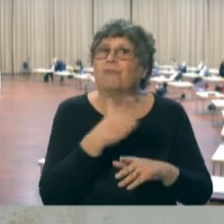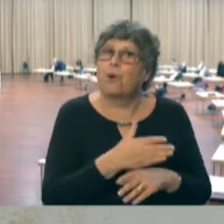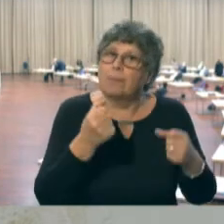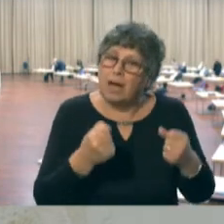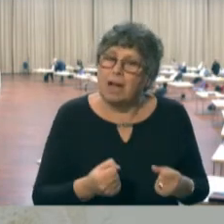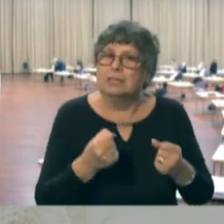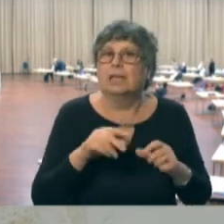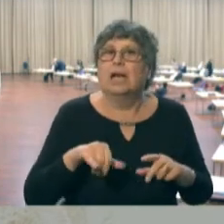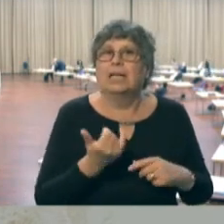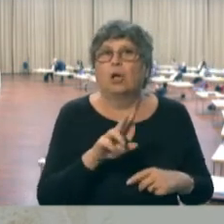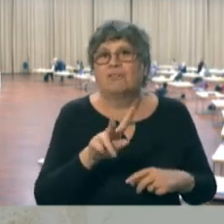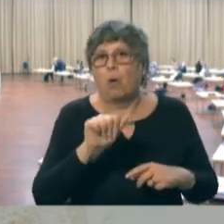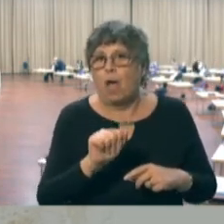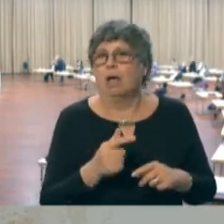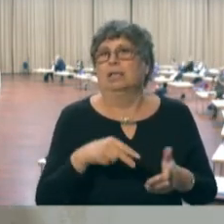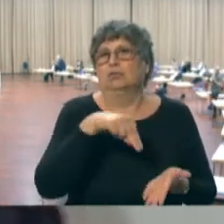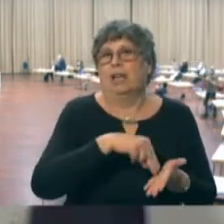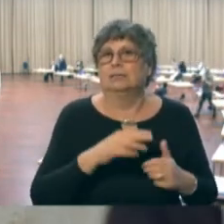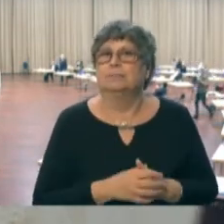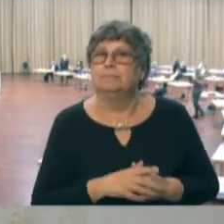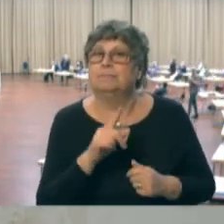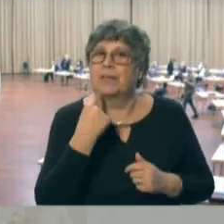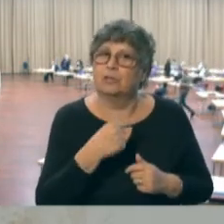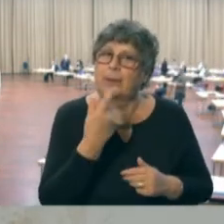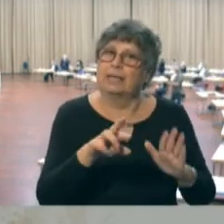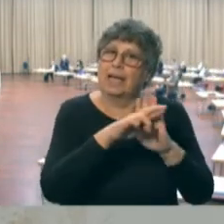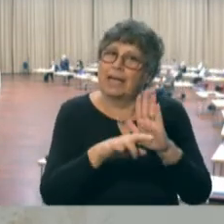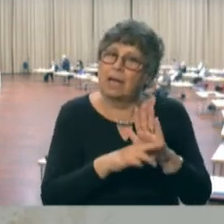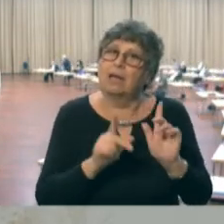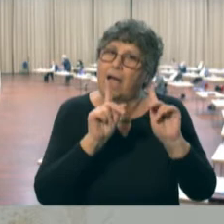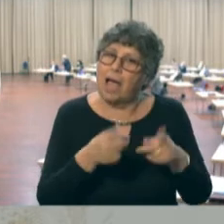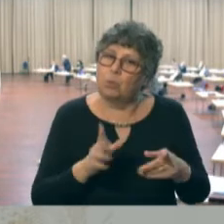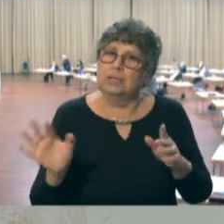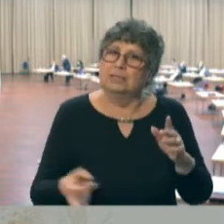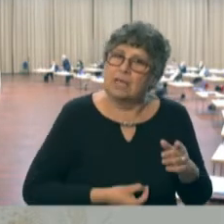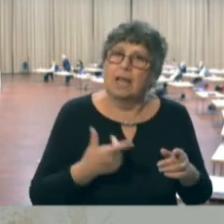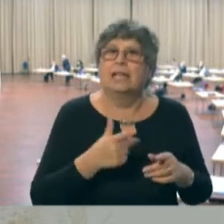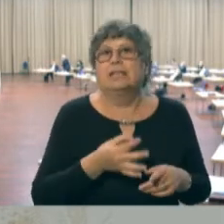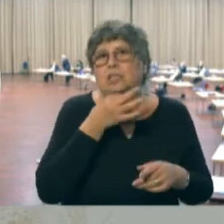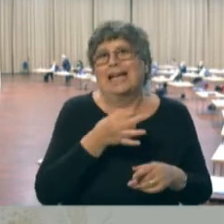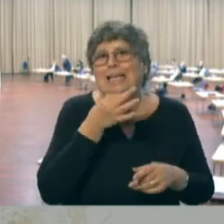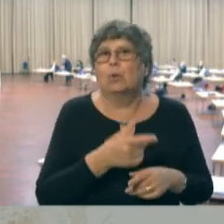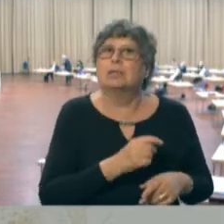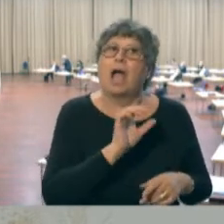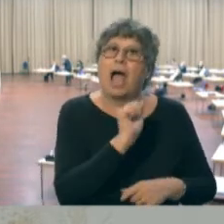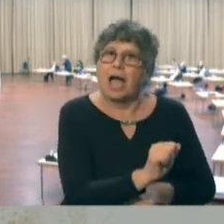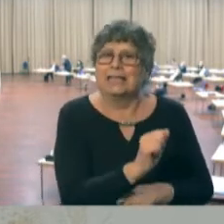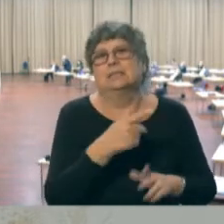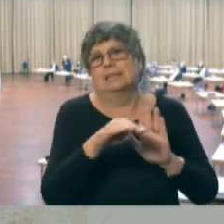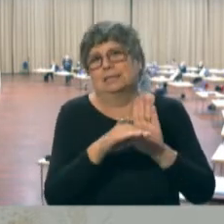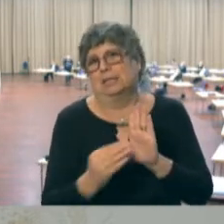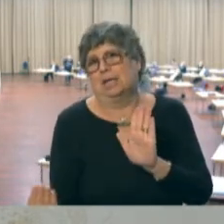der Justizvollzugsanstalten gestellt. Eine entsprechende Regelung soll auch in das saarländische Jugendarrestvollzugsgesetz aufgenommen